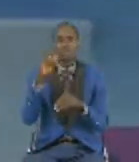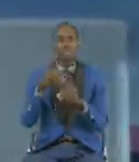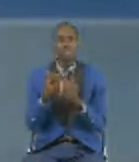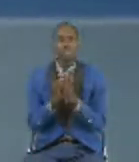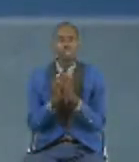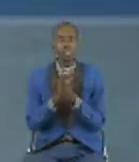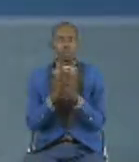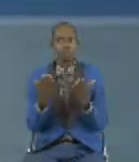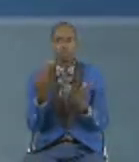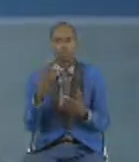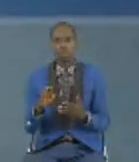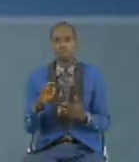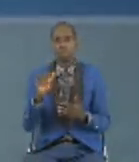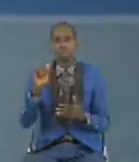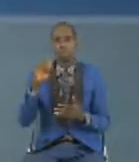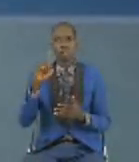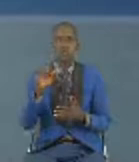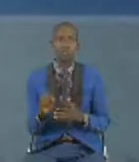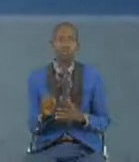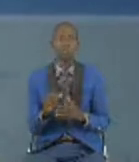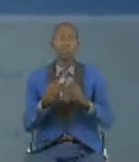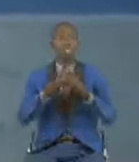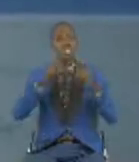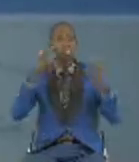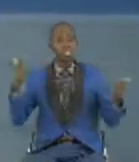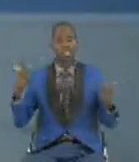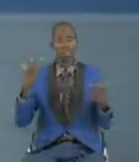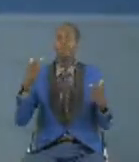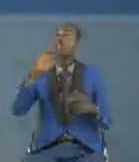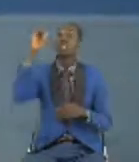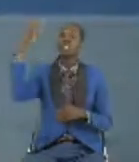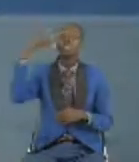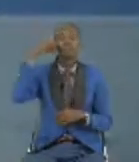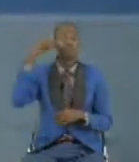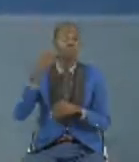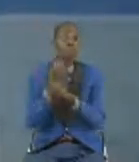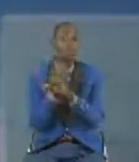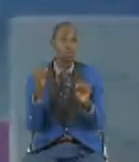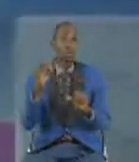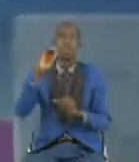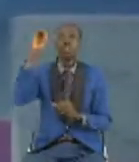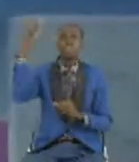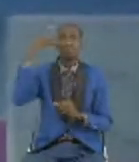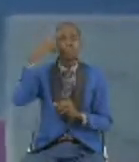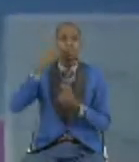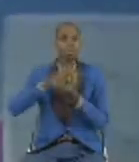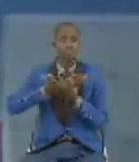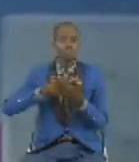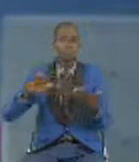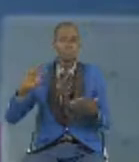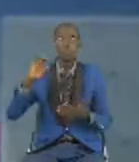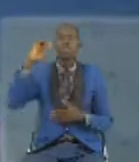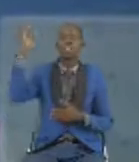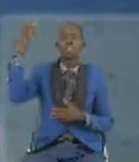la parole de grâce, la grâce pour le salut, la grâce pour la sanctification, la grâce pour le soutien,